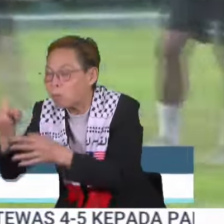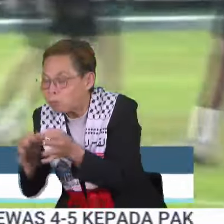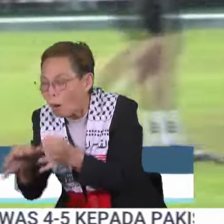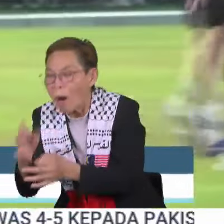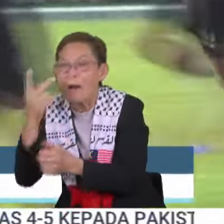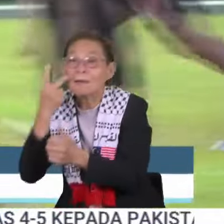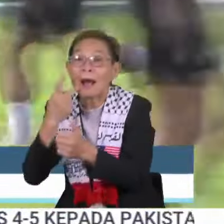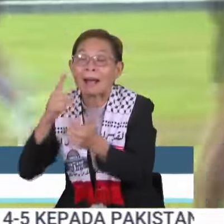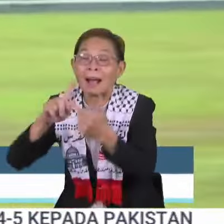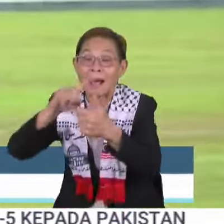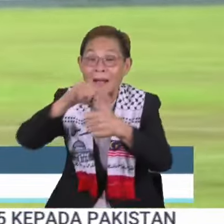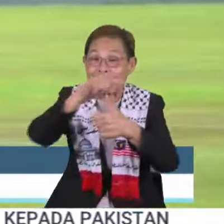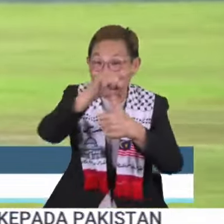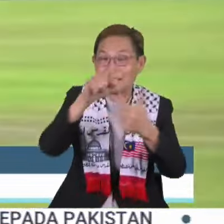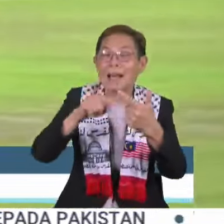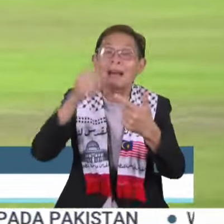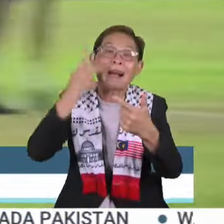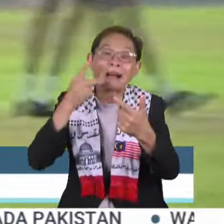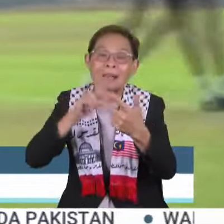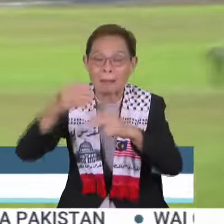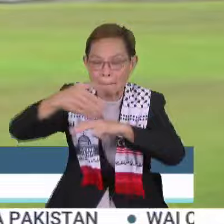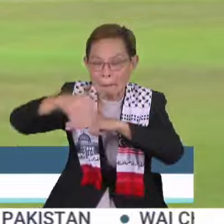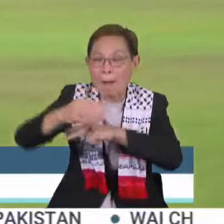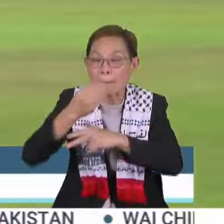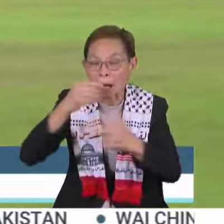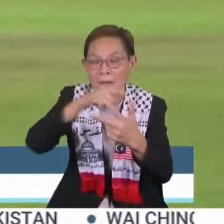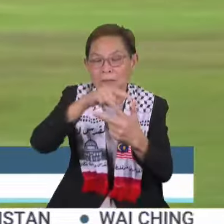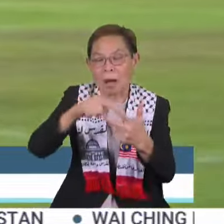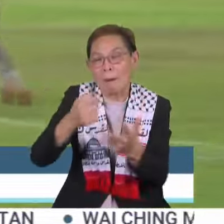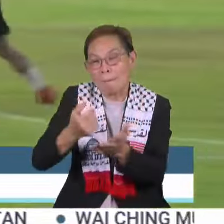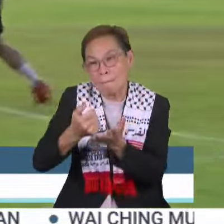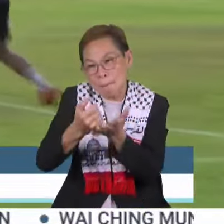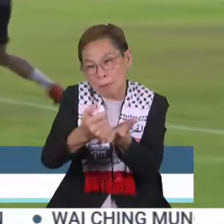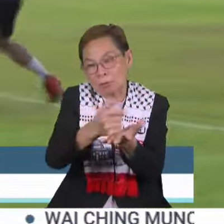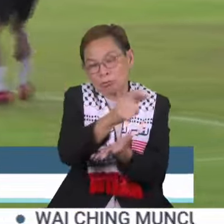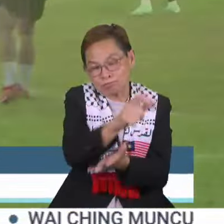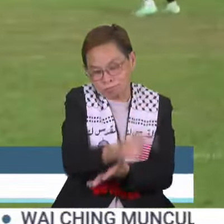kakak beliau dan seorang penghantar makanan yang membantu mangsa.